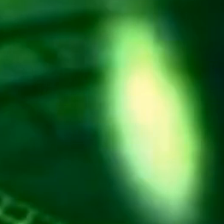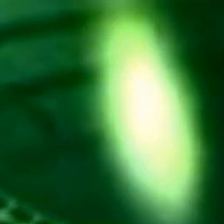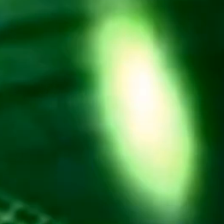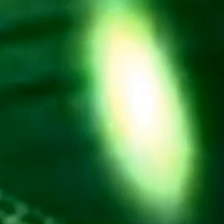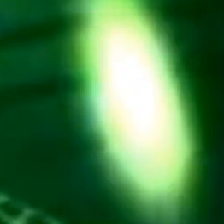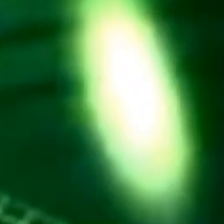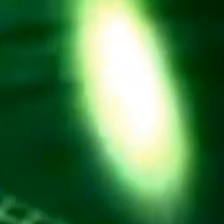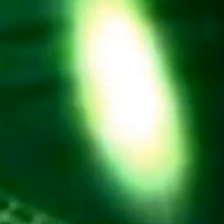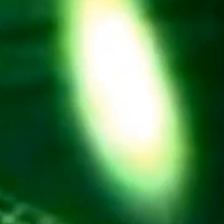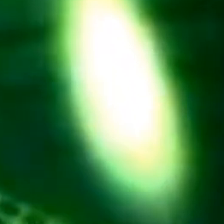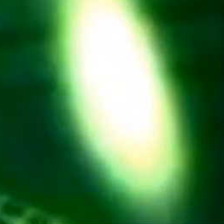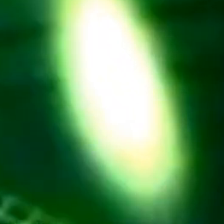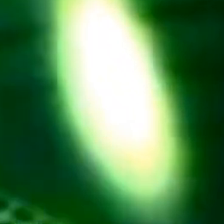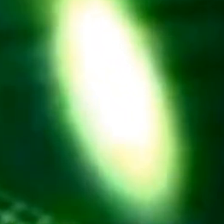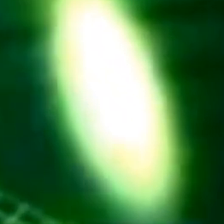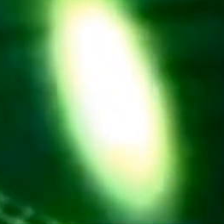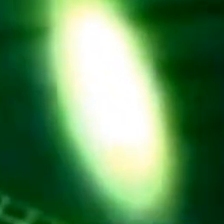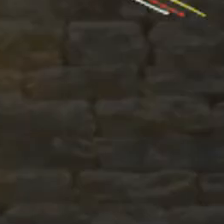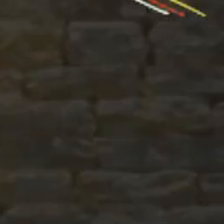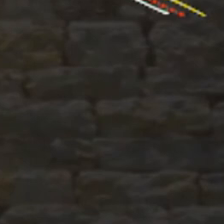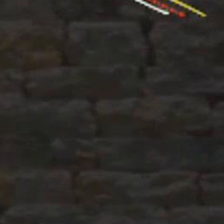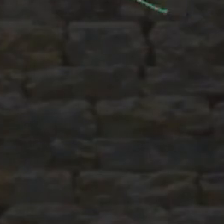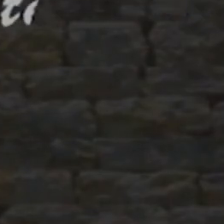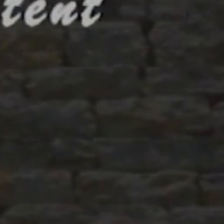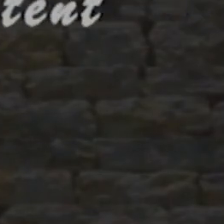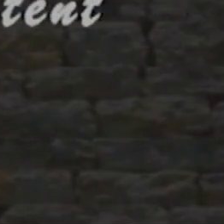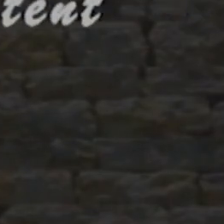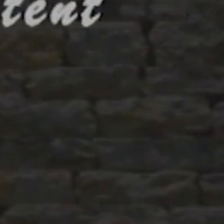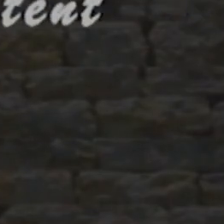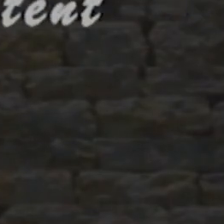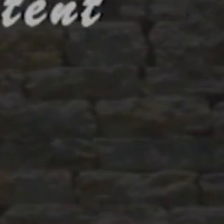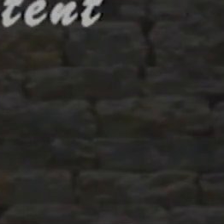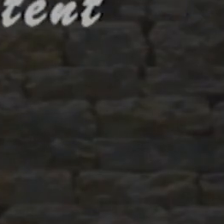moti Dino kutu mamira